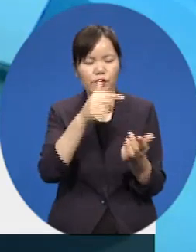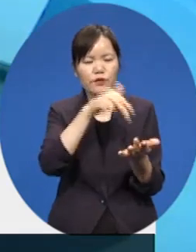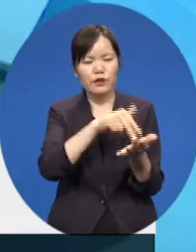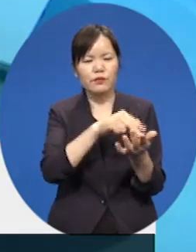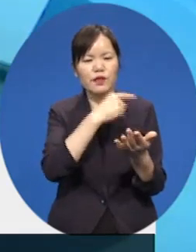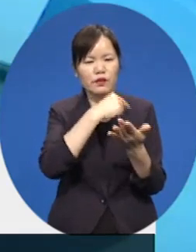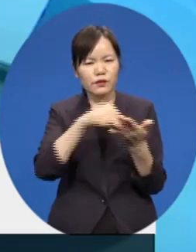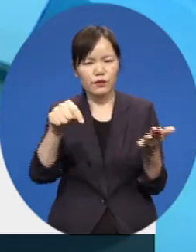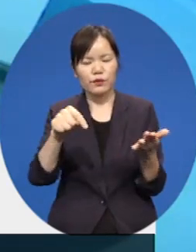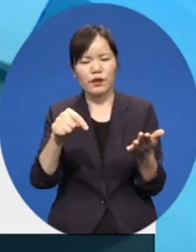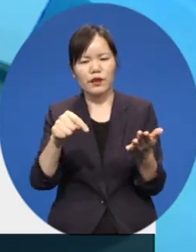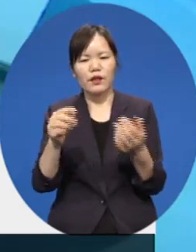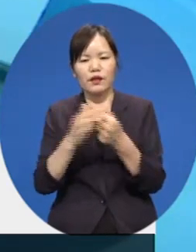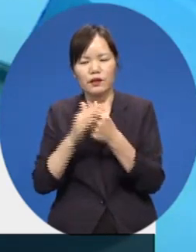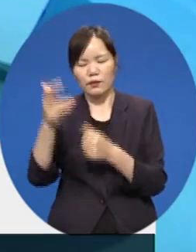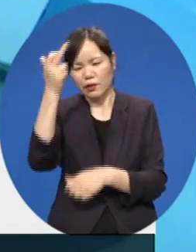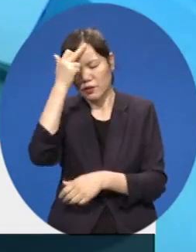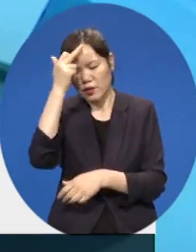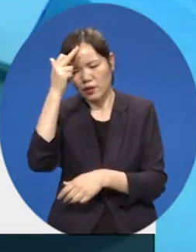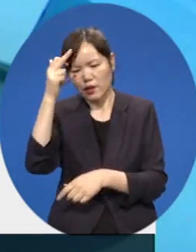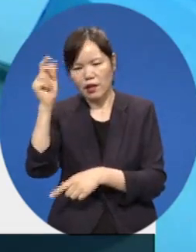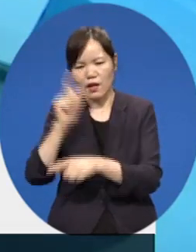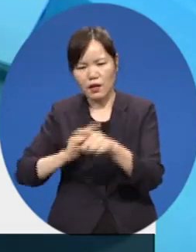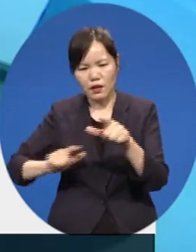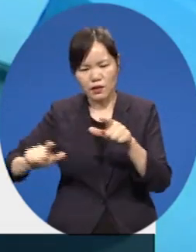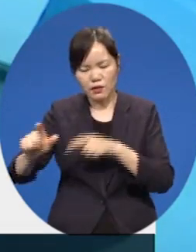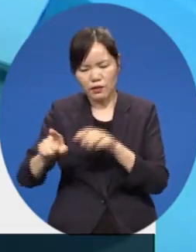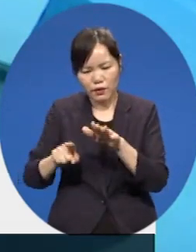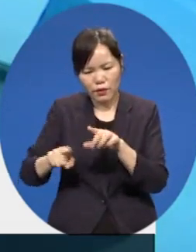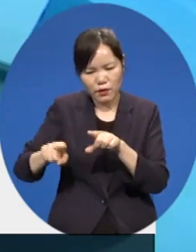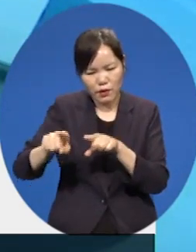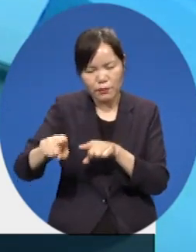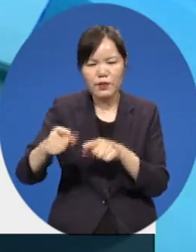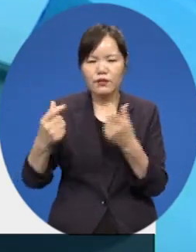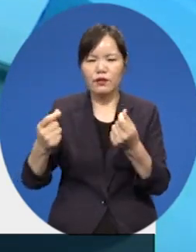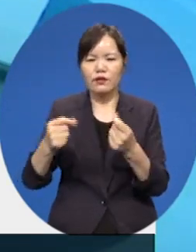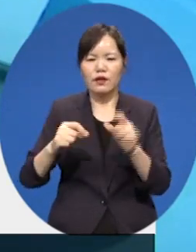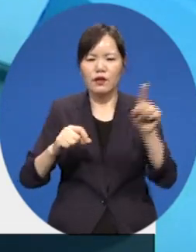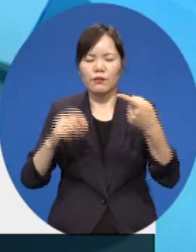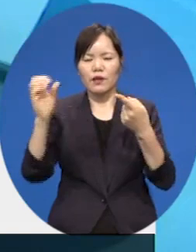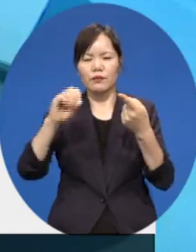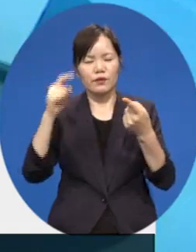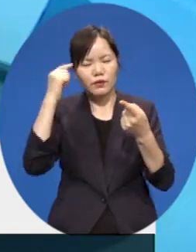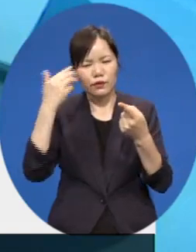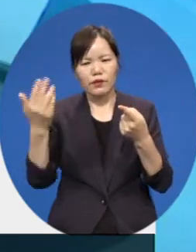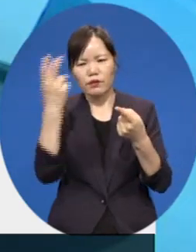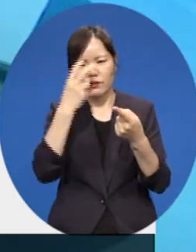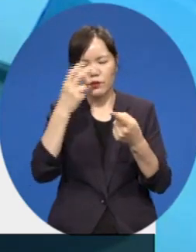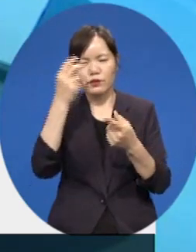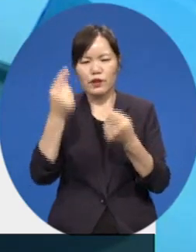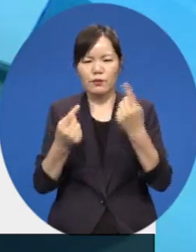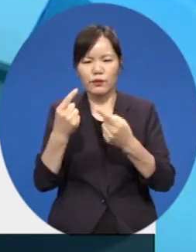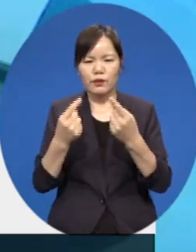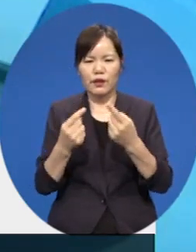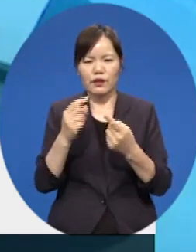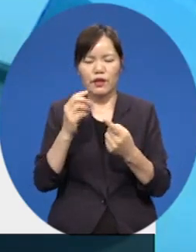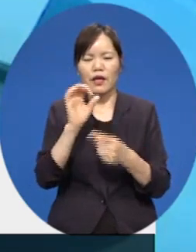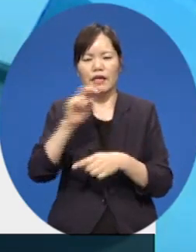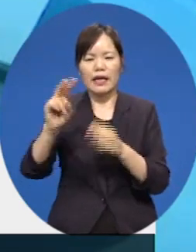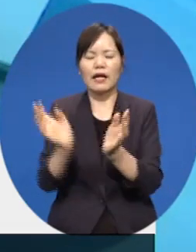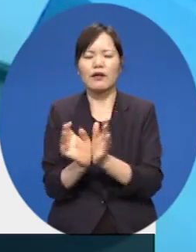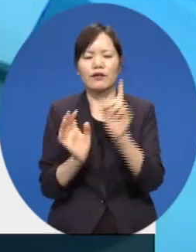조금 더 앞서고 있다는 그런 느낌은 좀 받았습니다. 그래서 이 100% 여론조사보다 오히려 네. 이 지금 범야권의 1, 2위 간